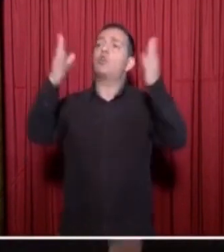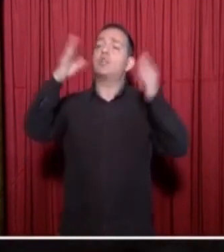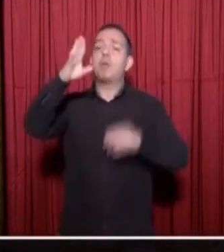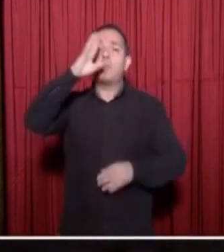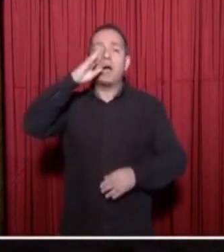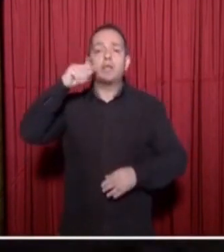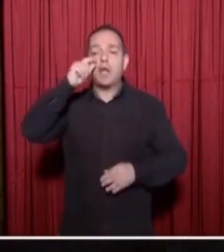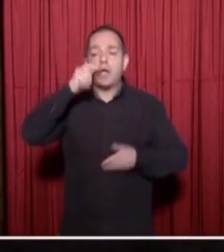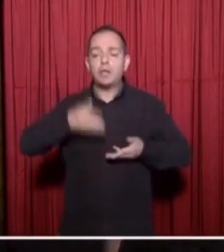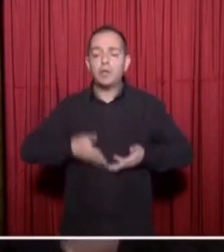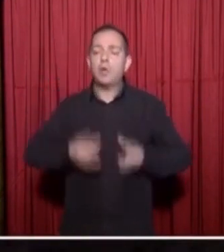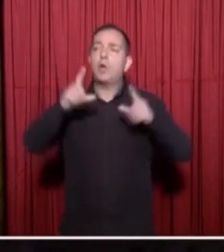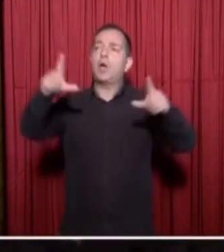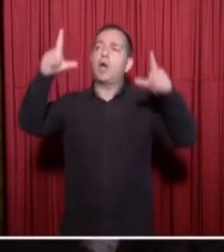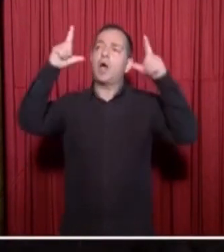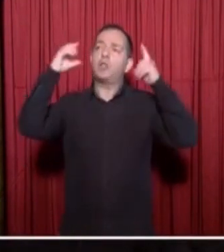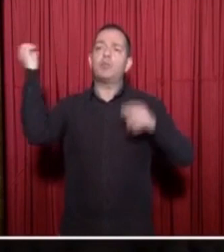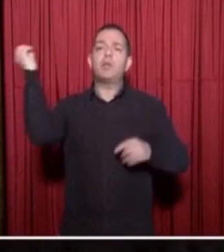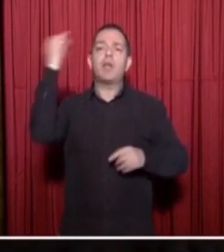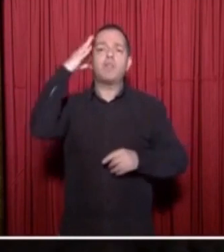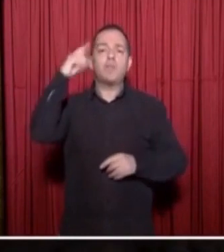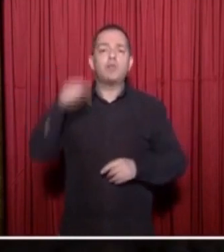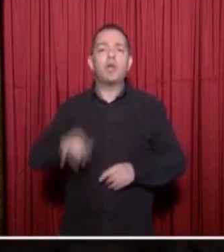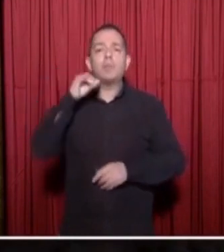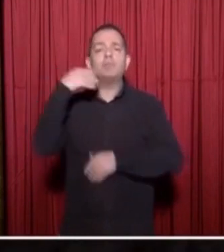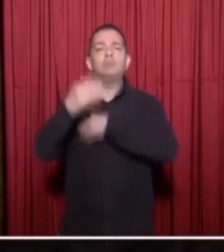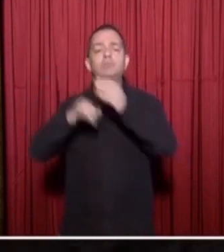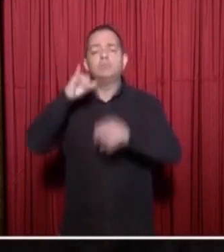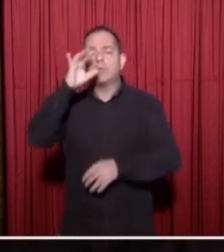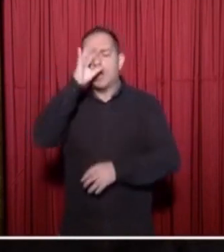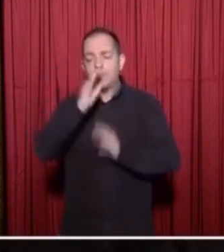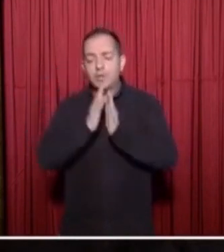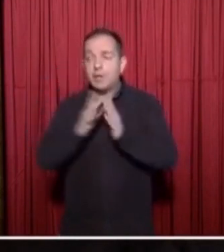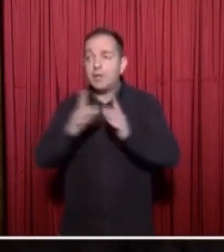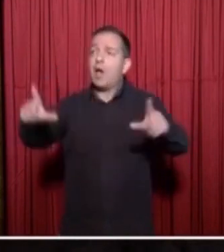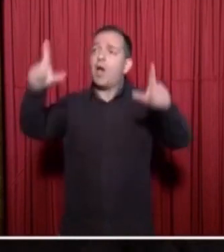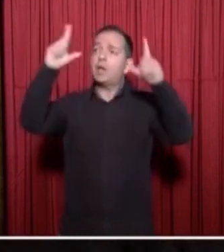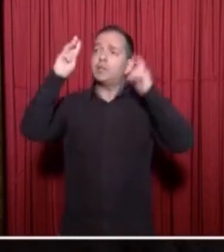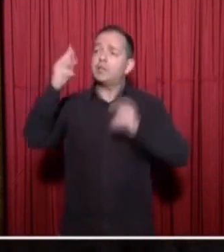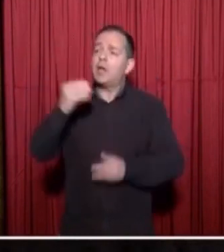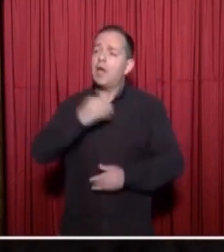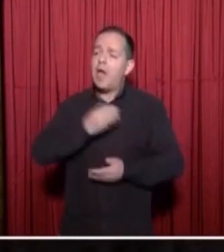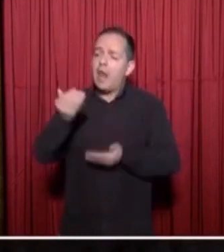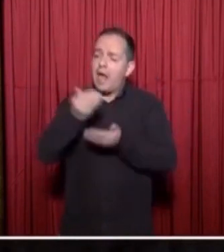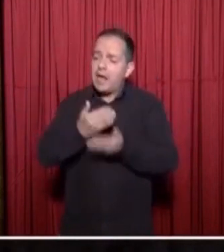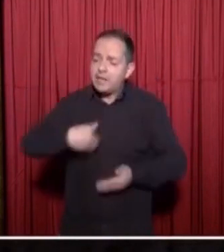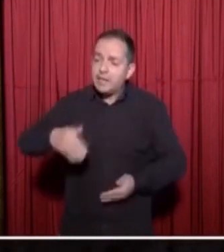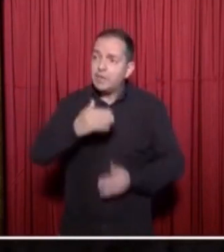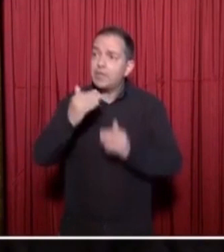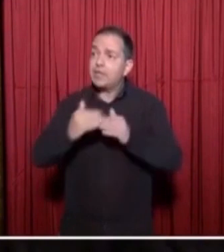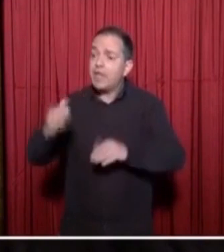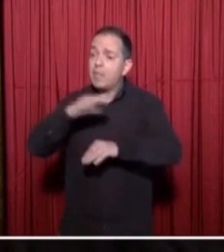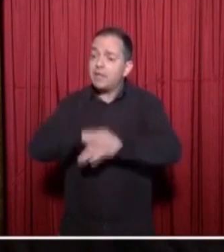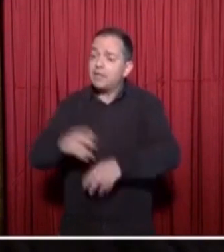και Αγίω Πνεύματι, και νυν και αΐ και εις τους αιώνας των αιώνων. Αμήν. Παναγία Τριάς, ελέησον ημάς. Κύριε, η